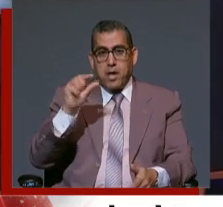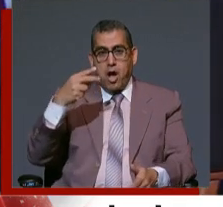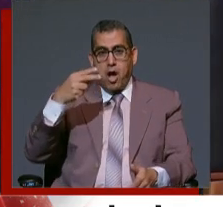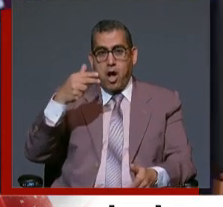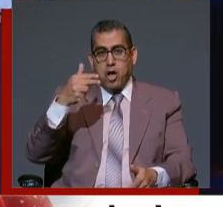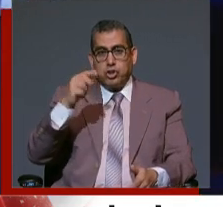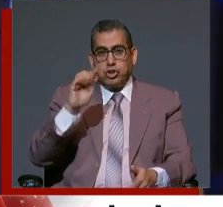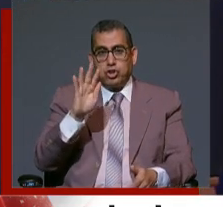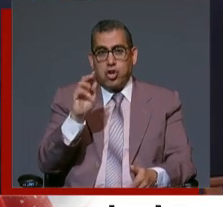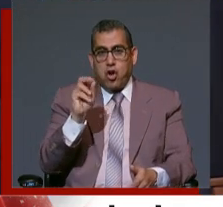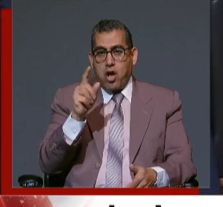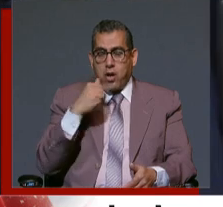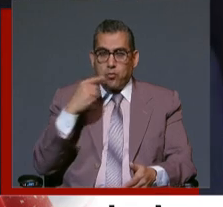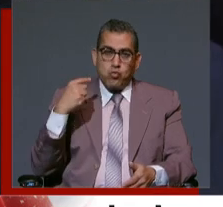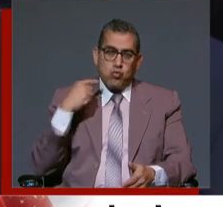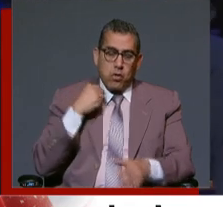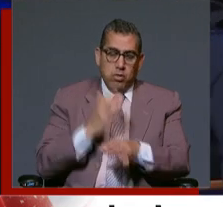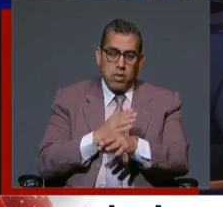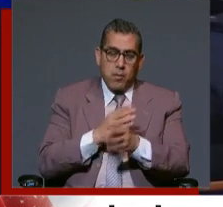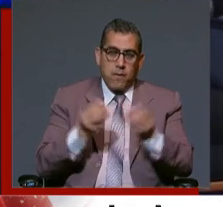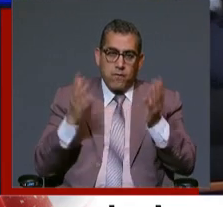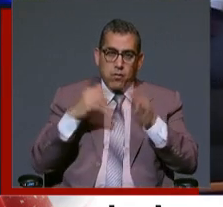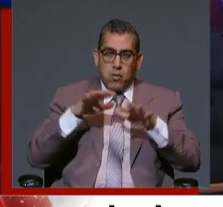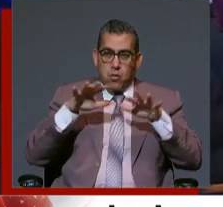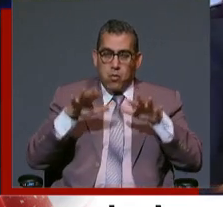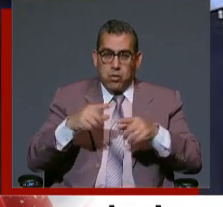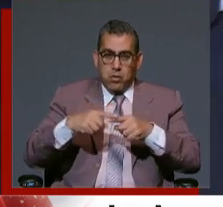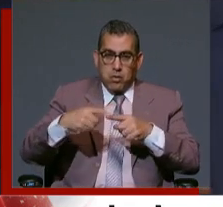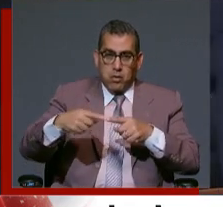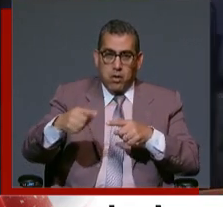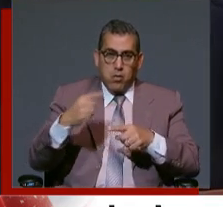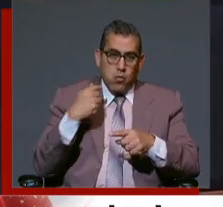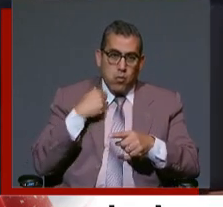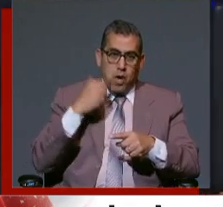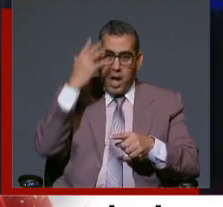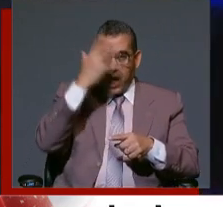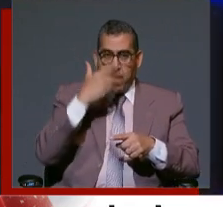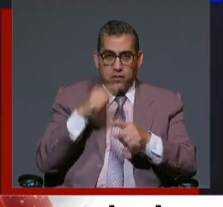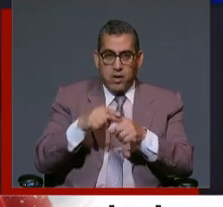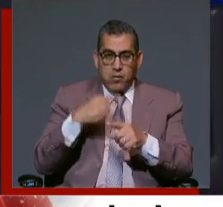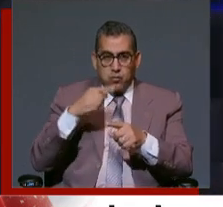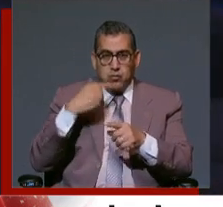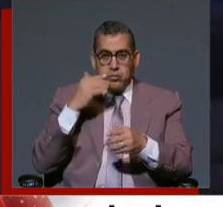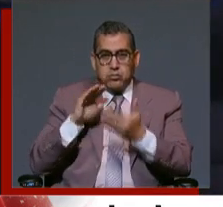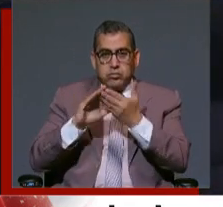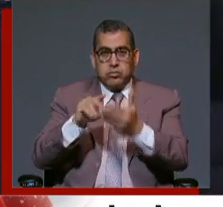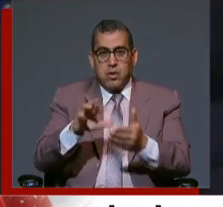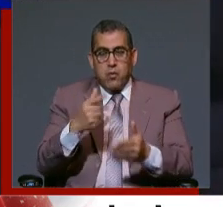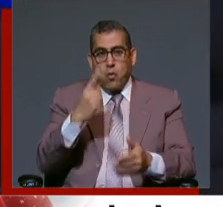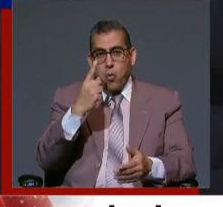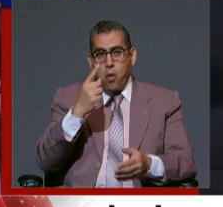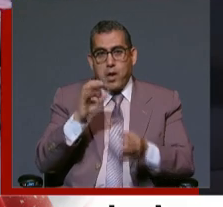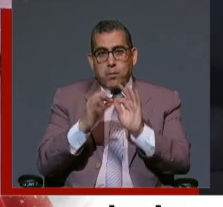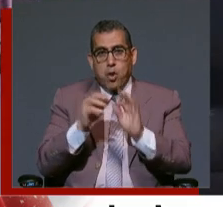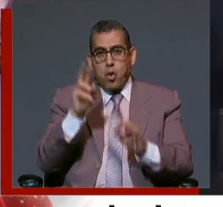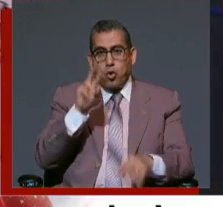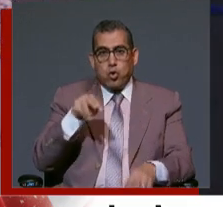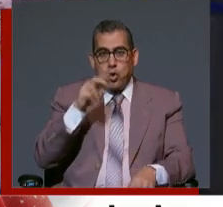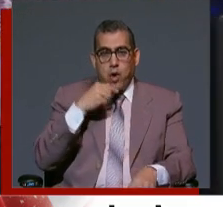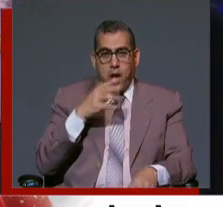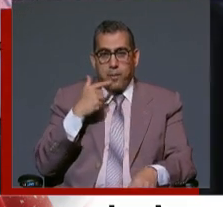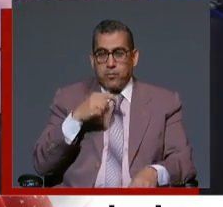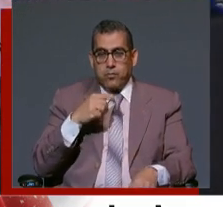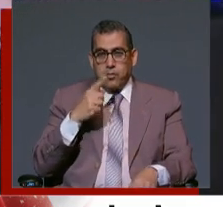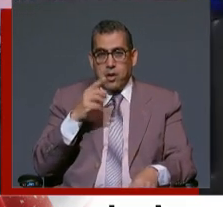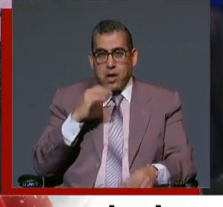جراء مواسم الجفاف المتعاقبة، قام البرنامج بصرف 2.1 مليون دولارا من أجل دعم